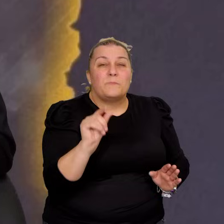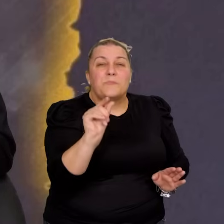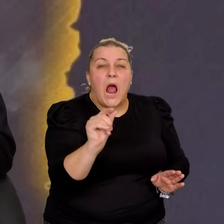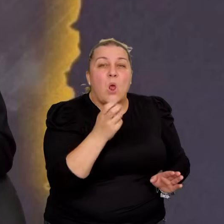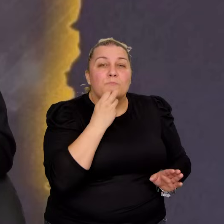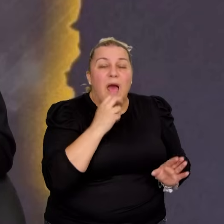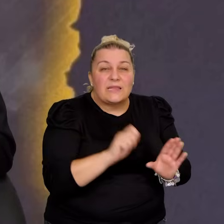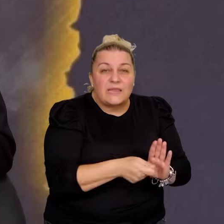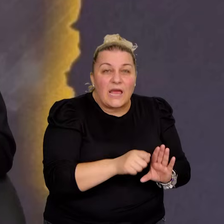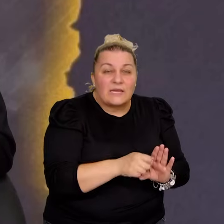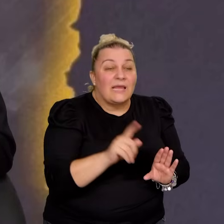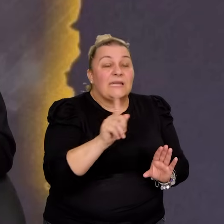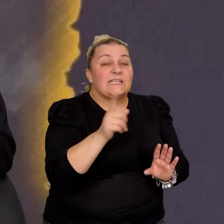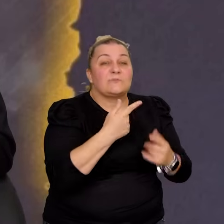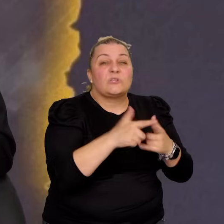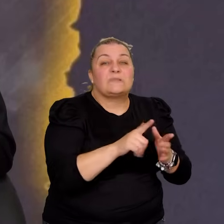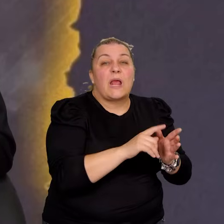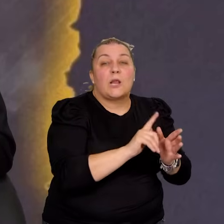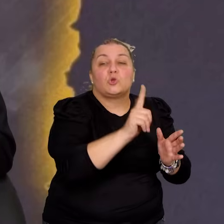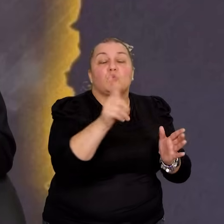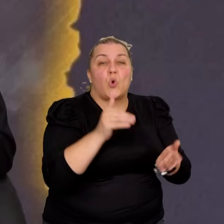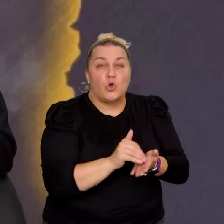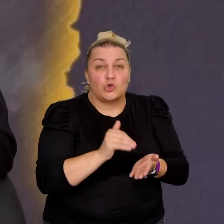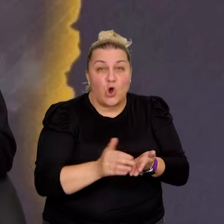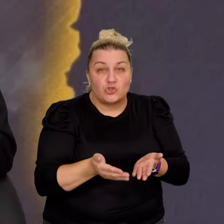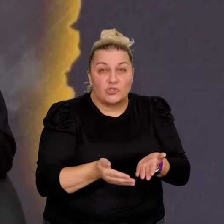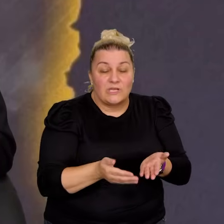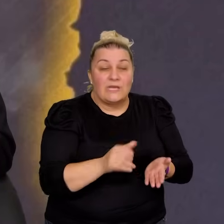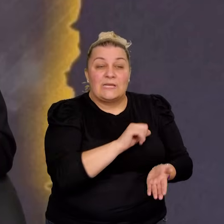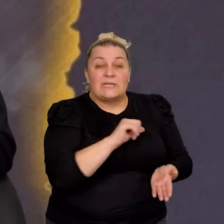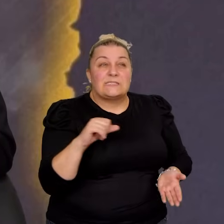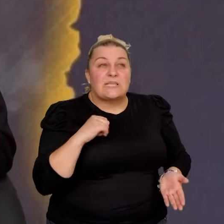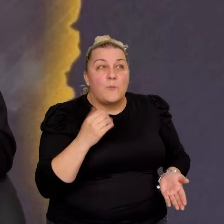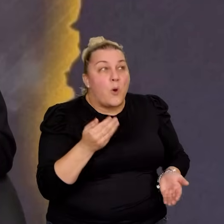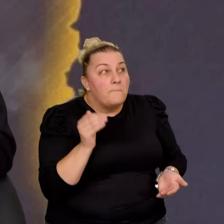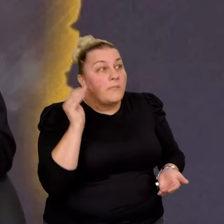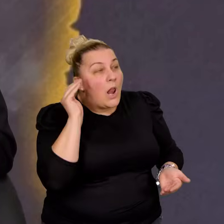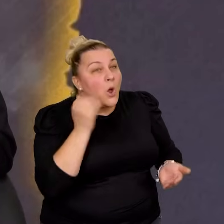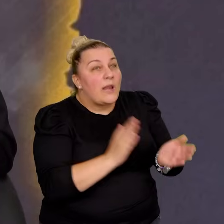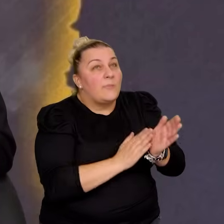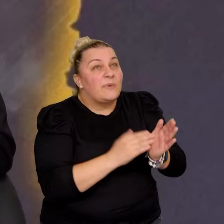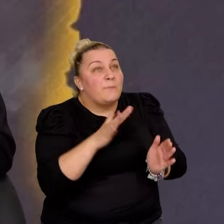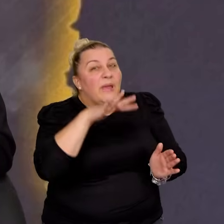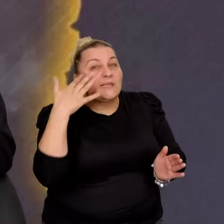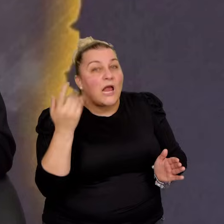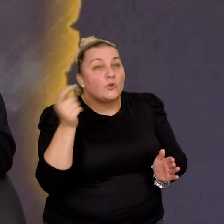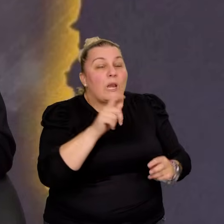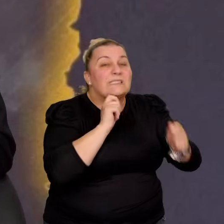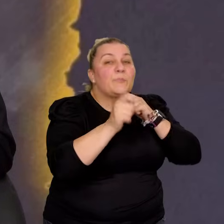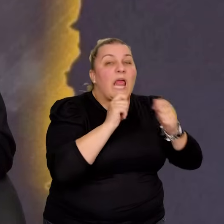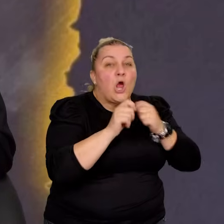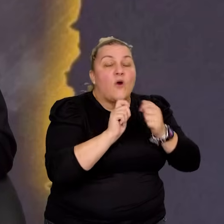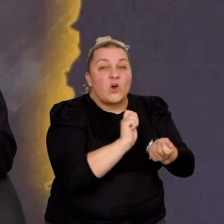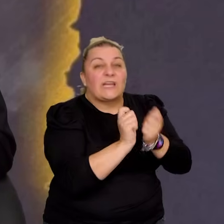se imao da nije se smjelo trošiti na ništa drugo, nego samo naznaka neka, ako će za 5 dana biti neki pregovori